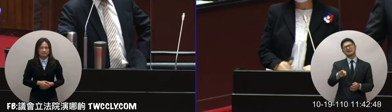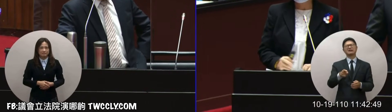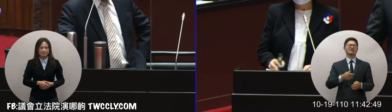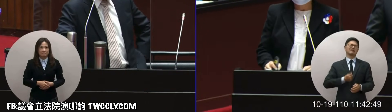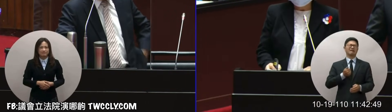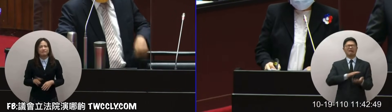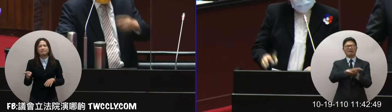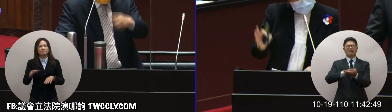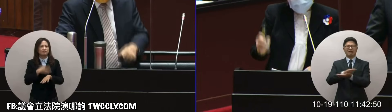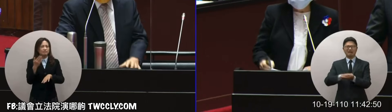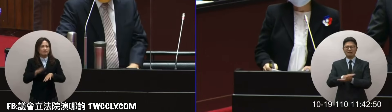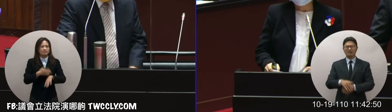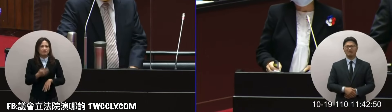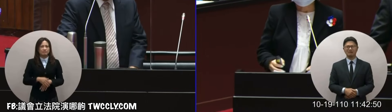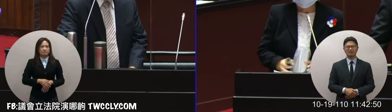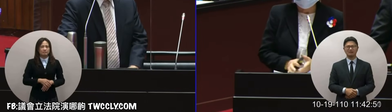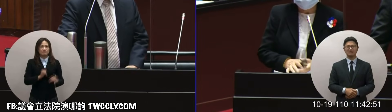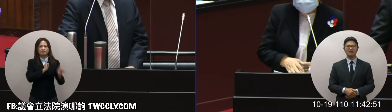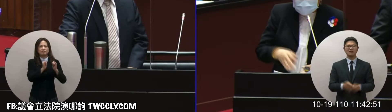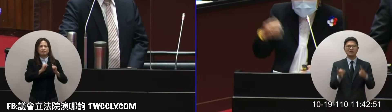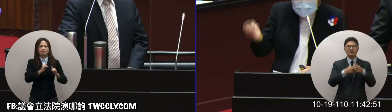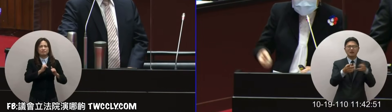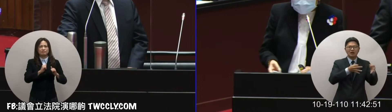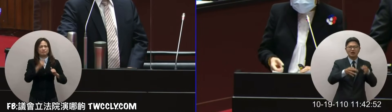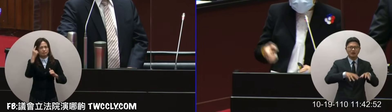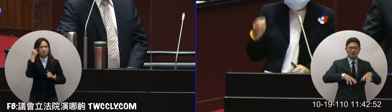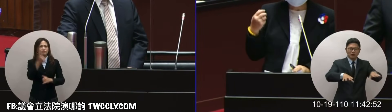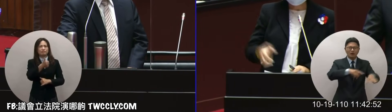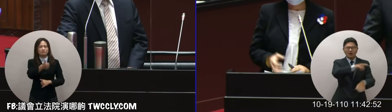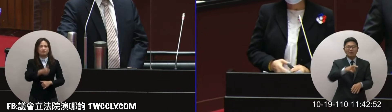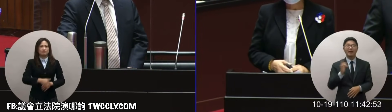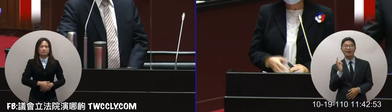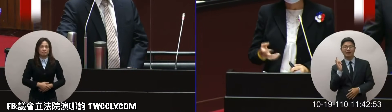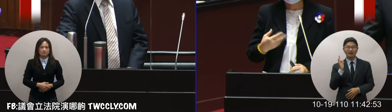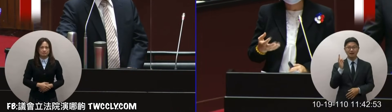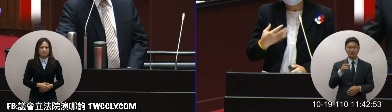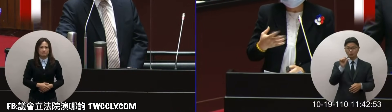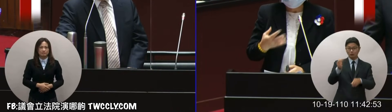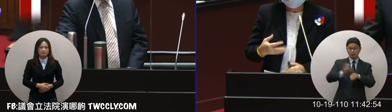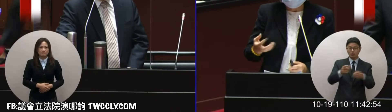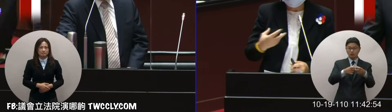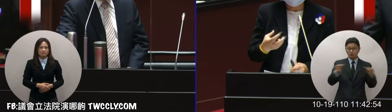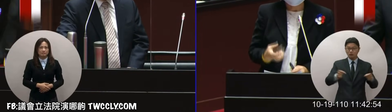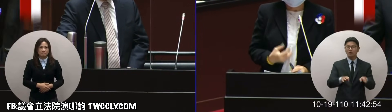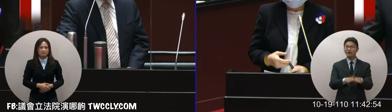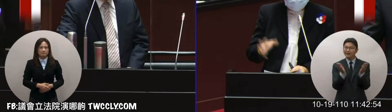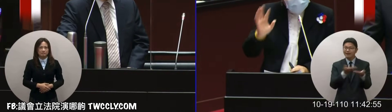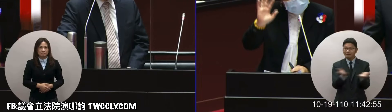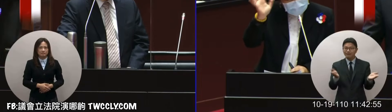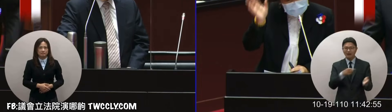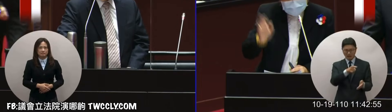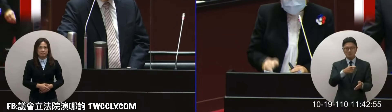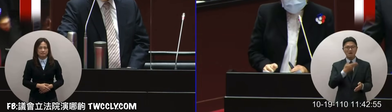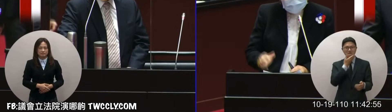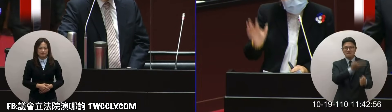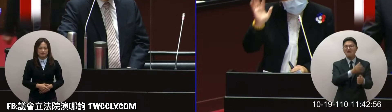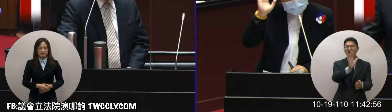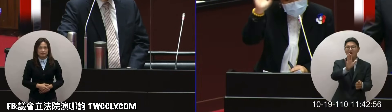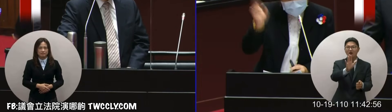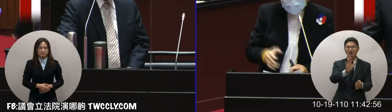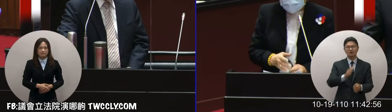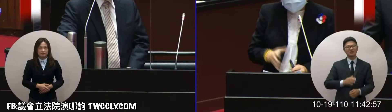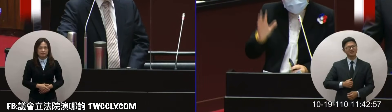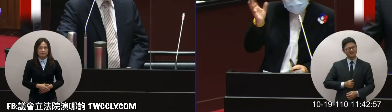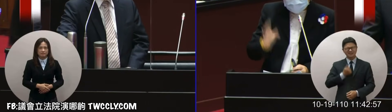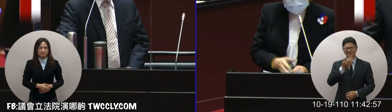啦。 对啦，今打开做， 因为小摊商啊，都是殷殷期待说五倍券上。 上路，他们可以用到。其实真的